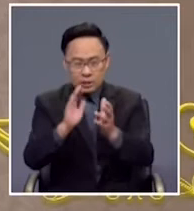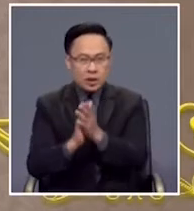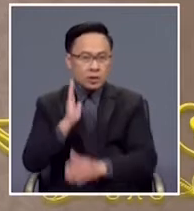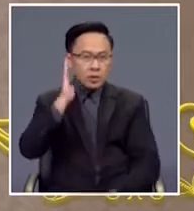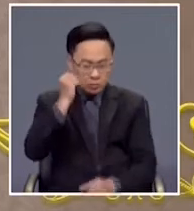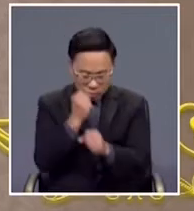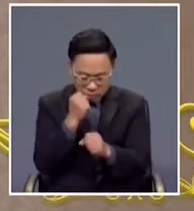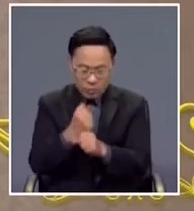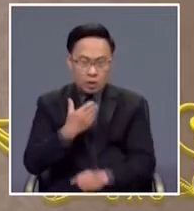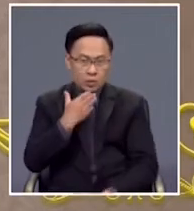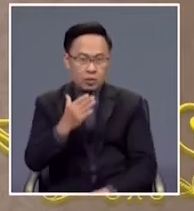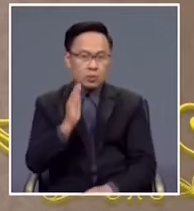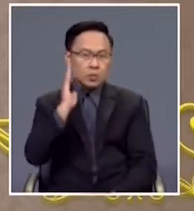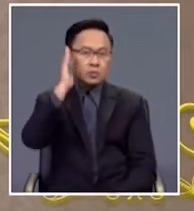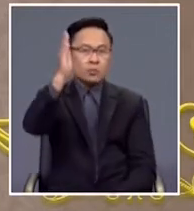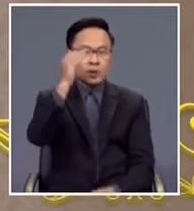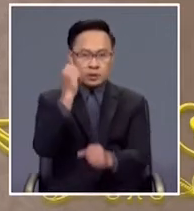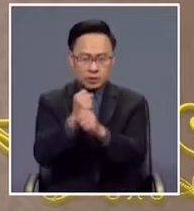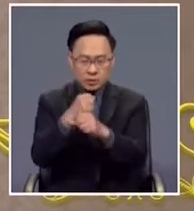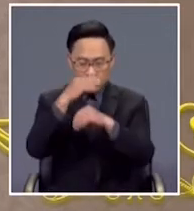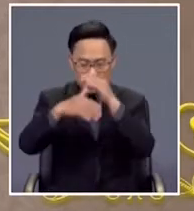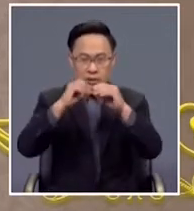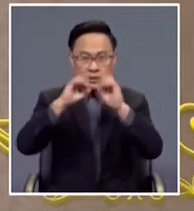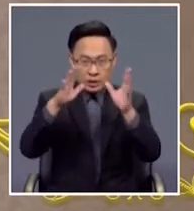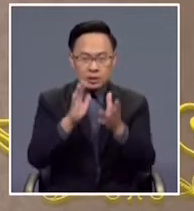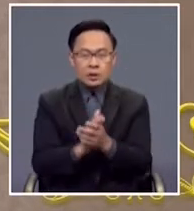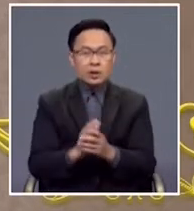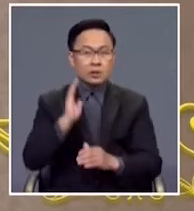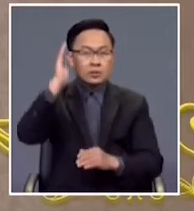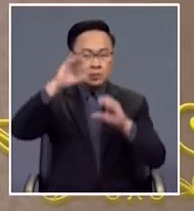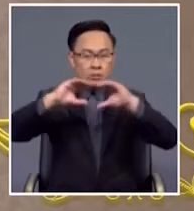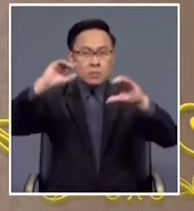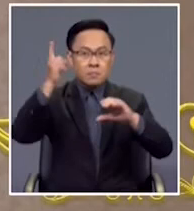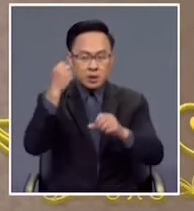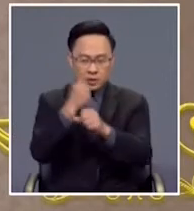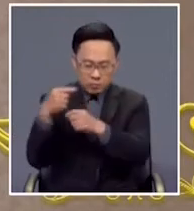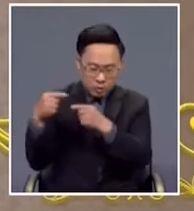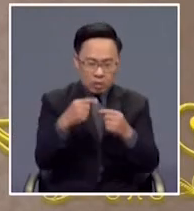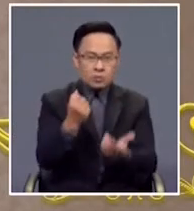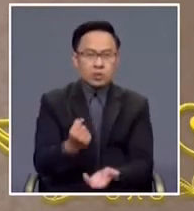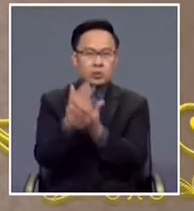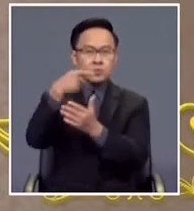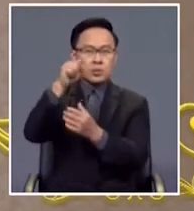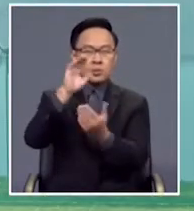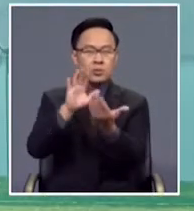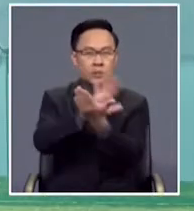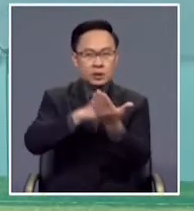ทำแล้วก็ยินดีที่รัฐบาลในอนาคตจะสานต่อเพื่อประโยชน์ของประเทศชาติและประชาชนด้วยนะครับ 3.